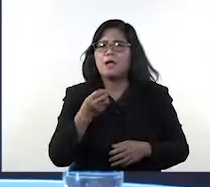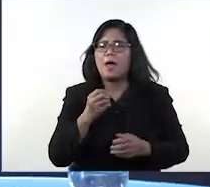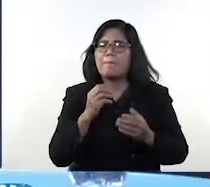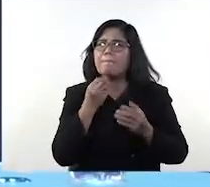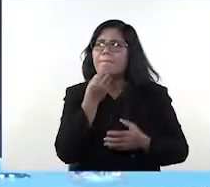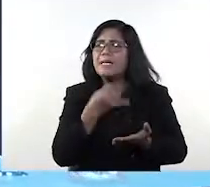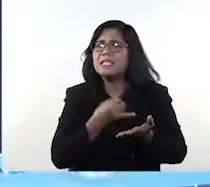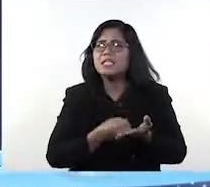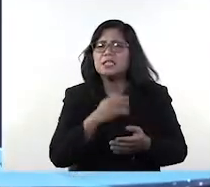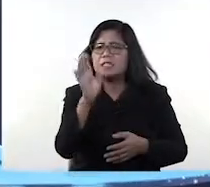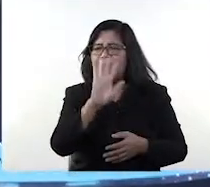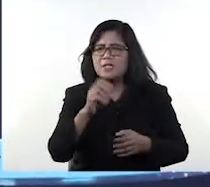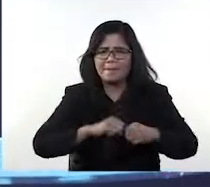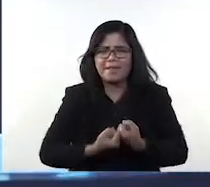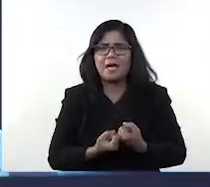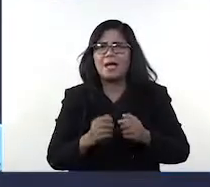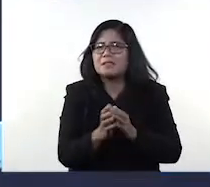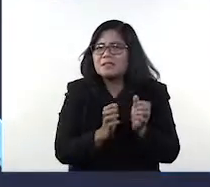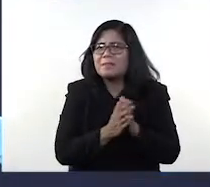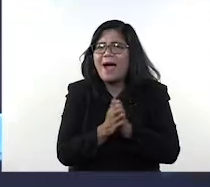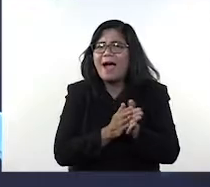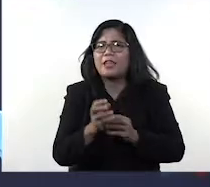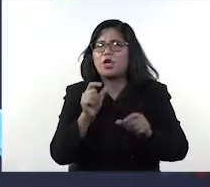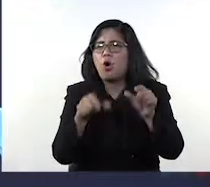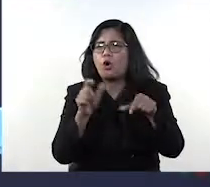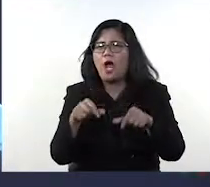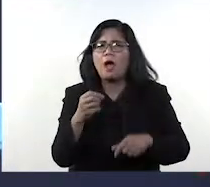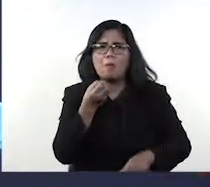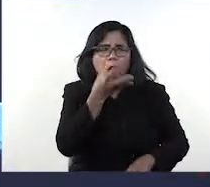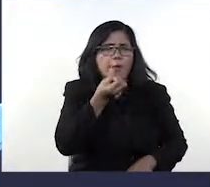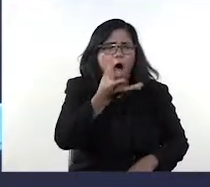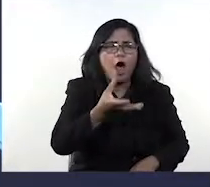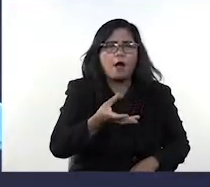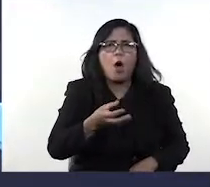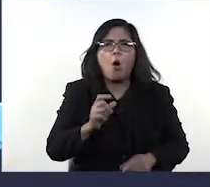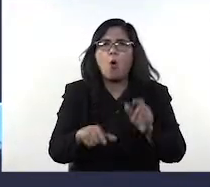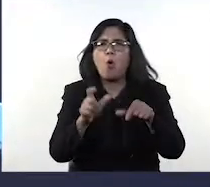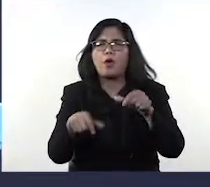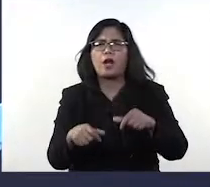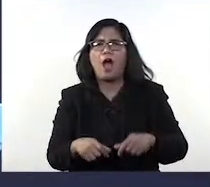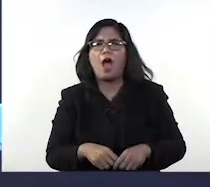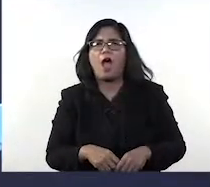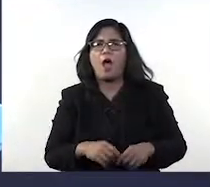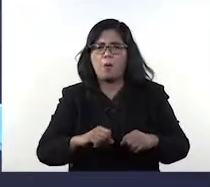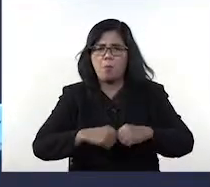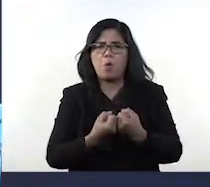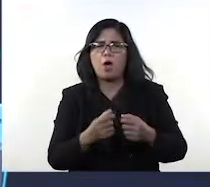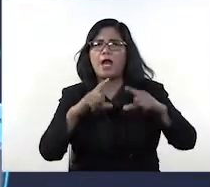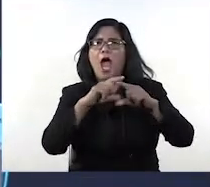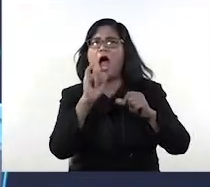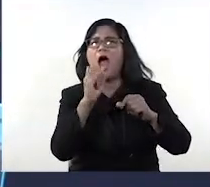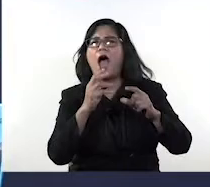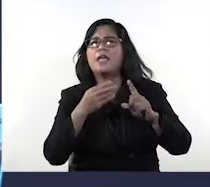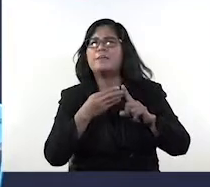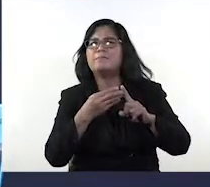kita nggak bisa mematahkan semangat orang dalam menginjil kita nggak boleh memaki orang lain menginjil kita nggak boleh membongkar aib orang